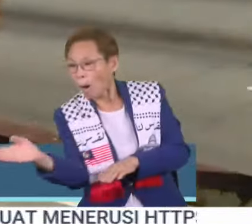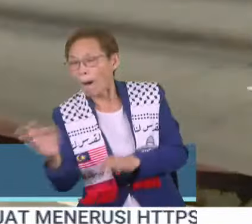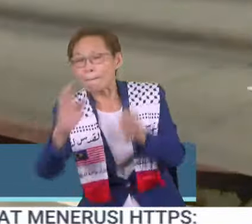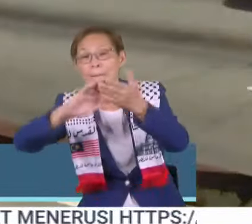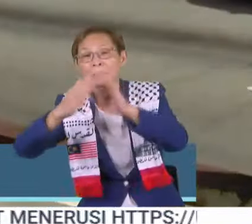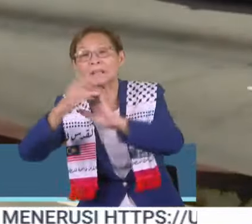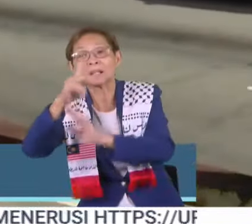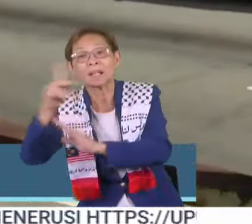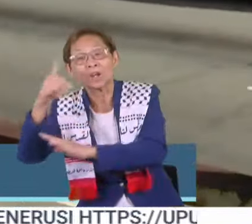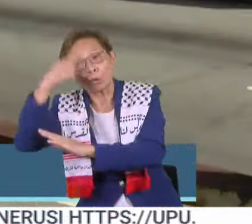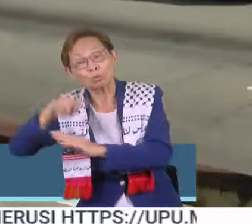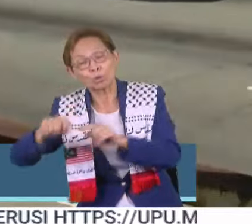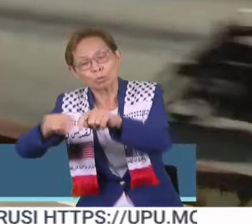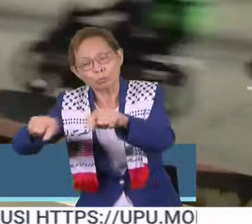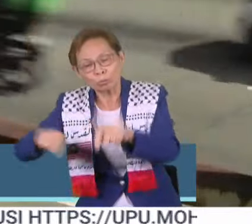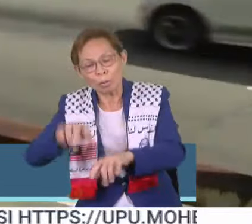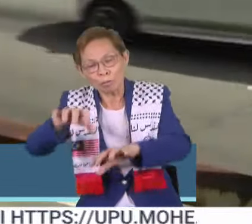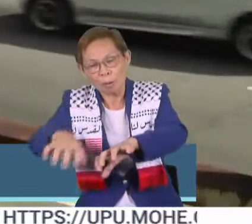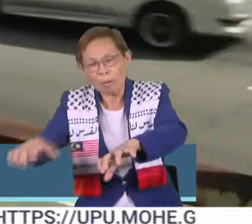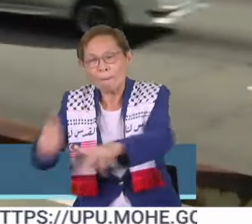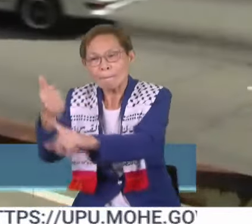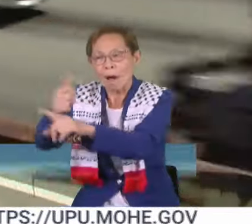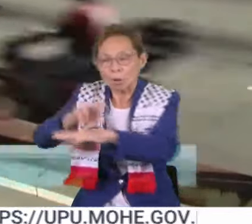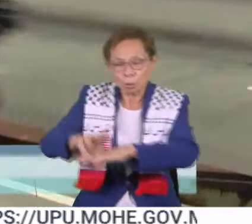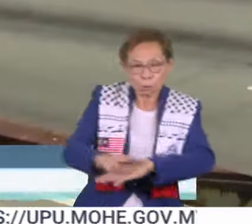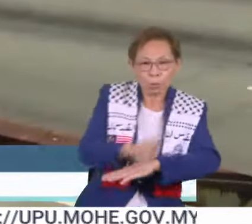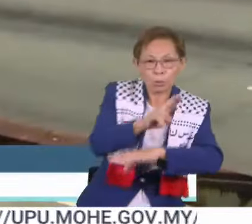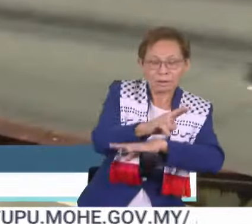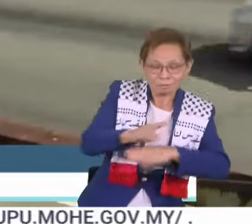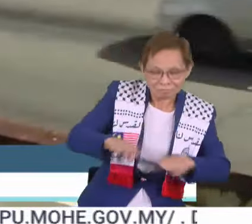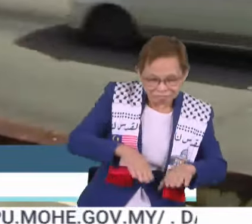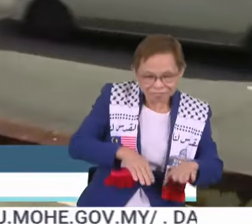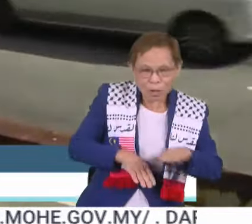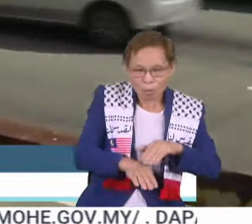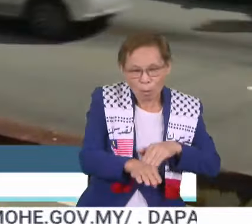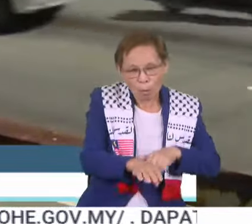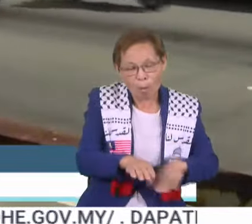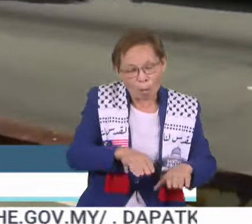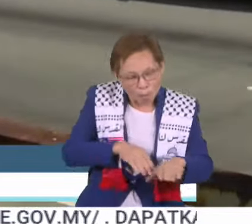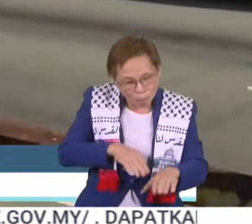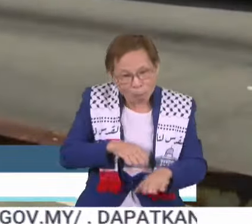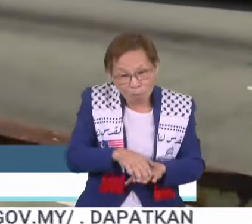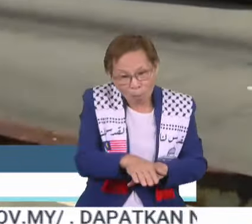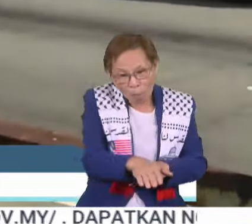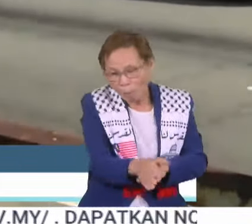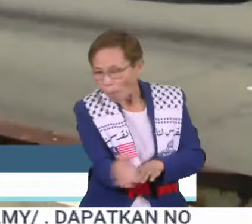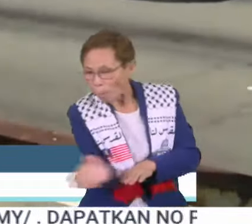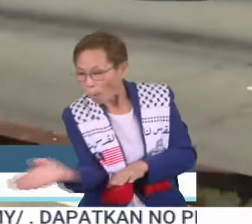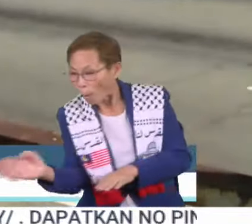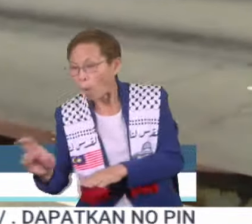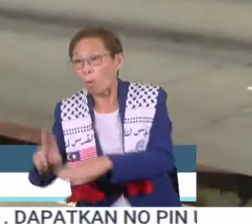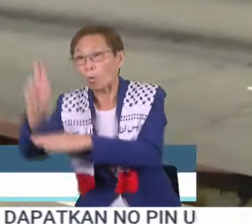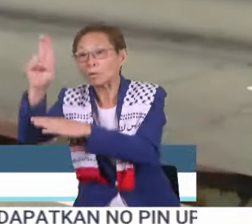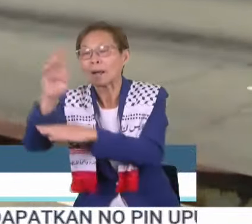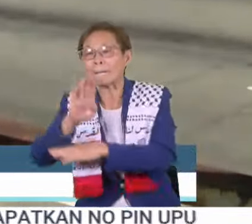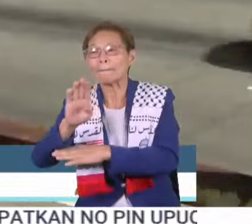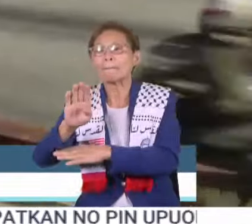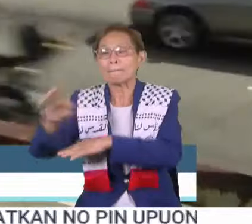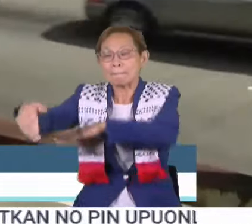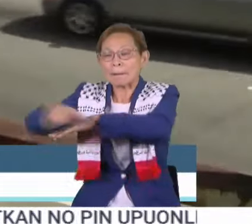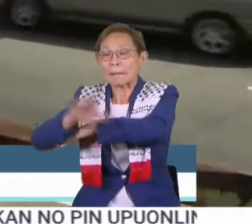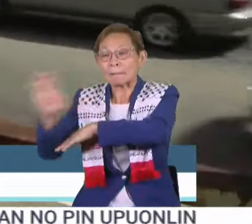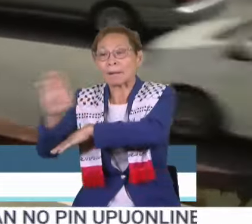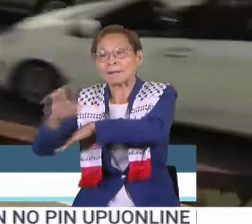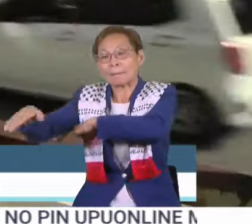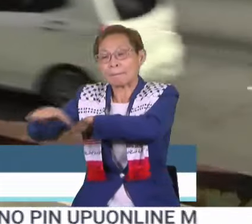Kinabalu untuk ke daerah masing-masing menggunakan jalan ini untuk balik ke kampung meliputi bahagian Utara pantai barat dan